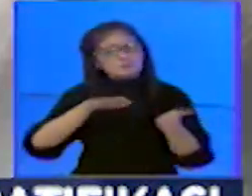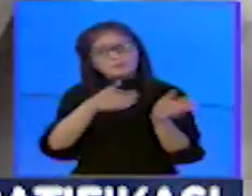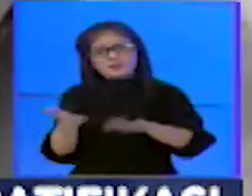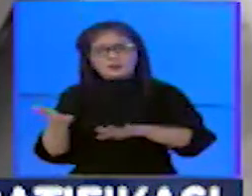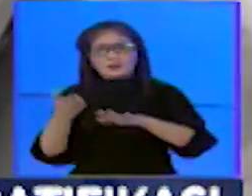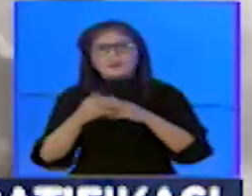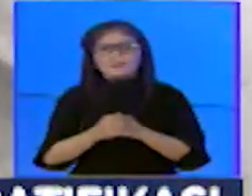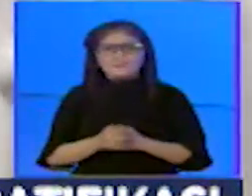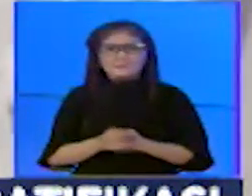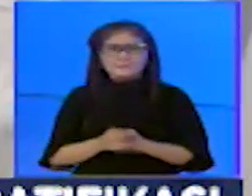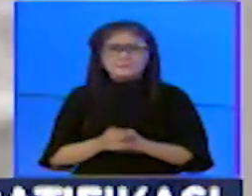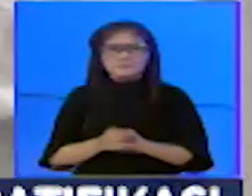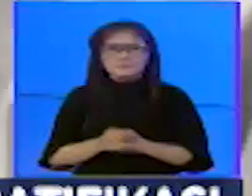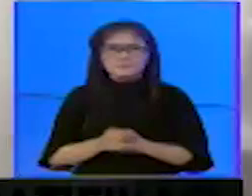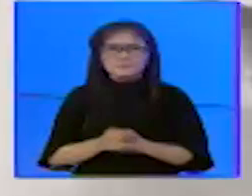bernyawa